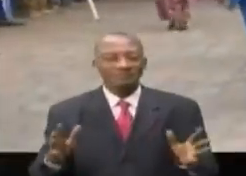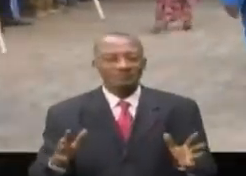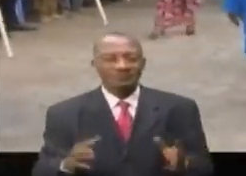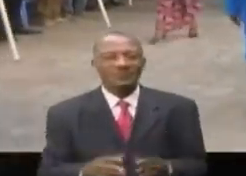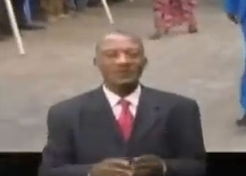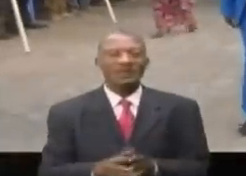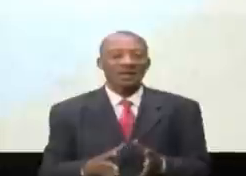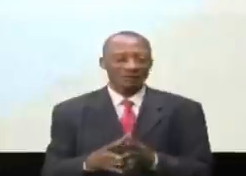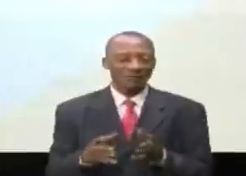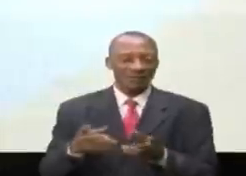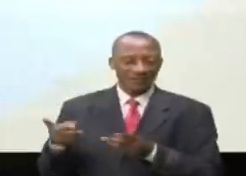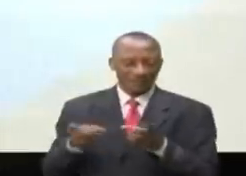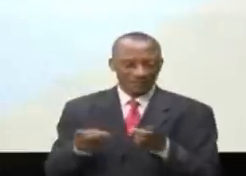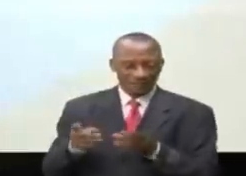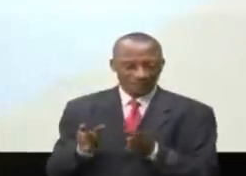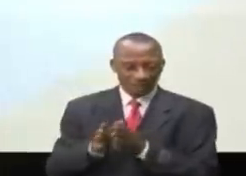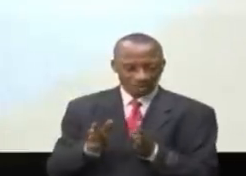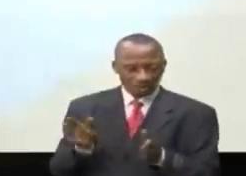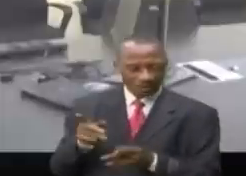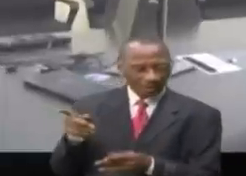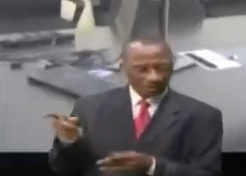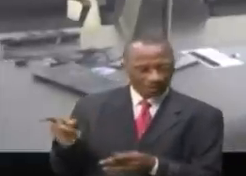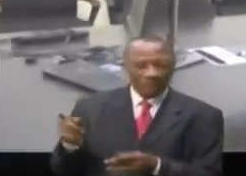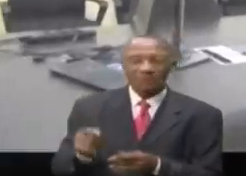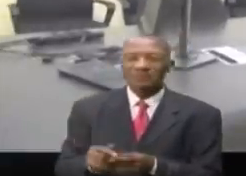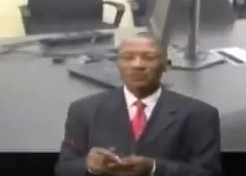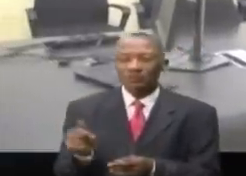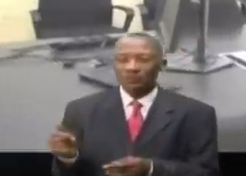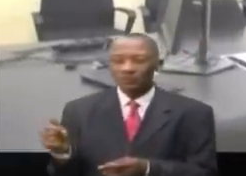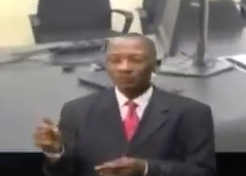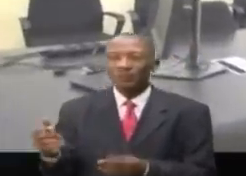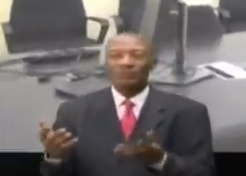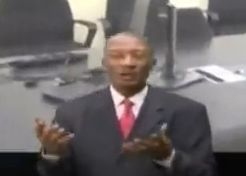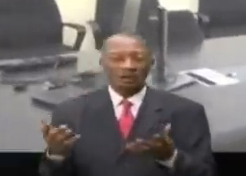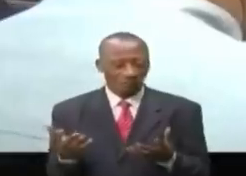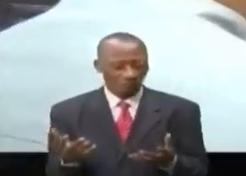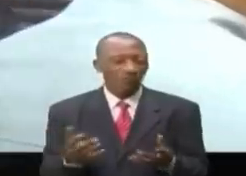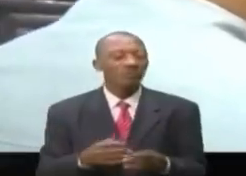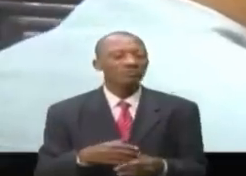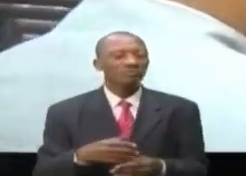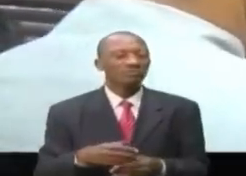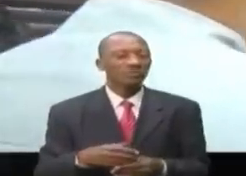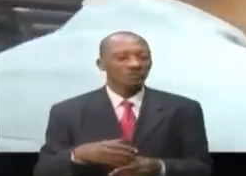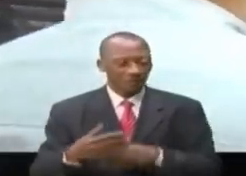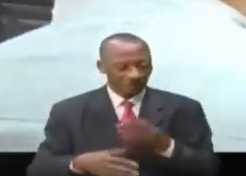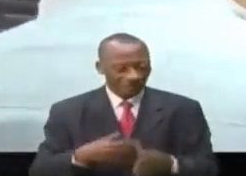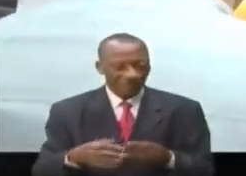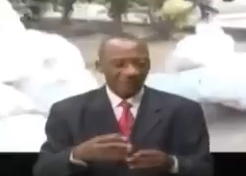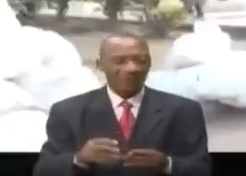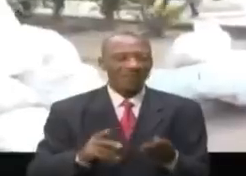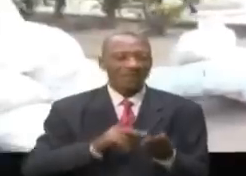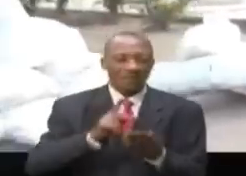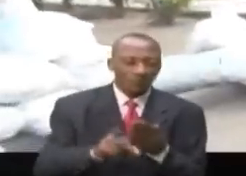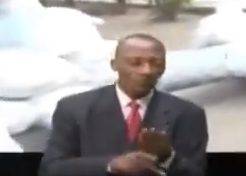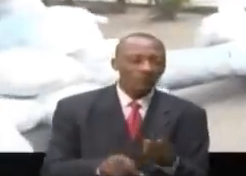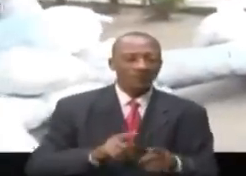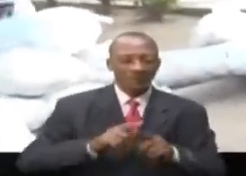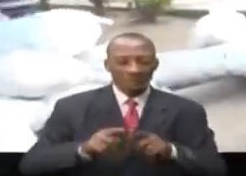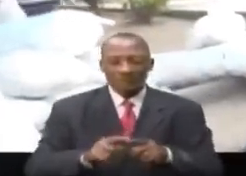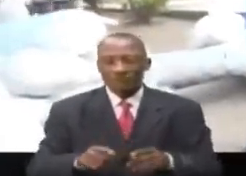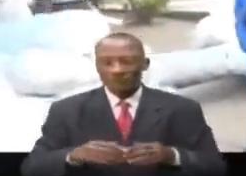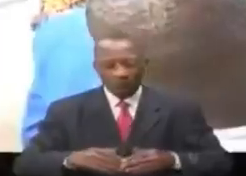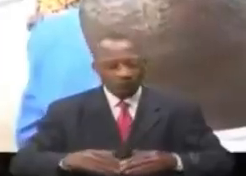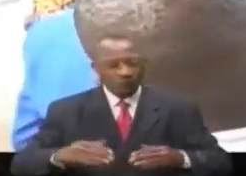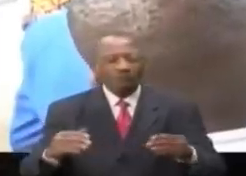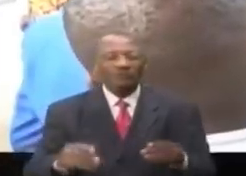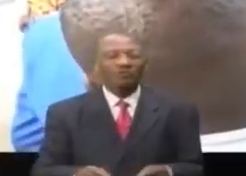directeur général de ce centre, a effectué une descente sur le lieu à Njili Sekomaf pour s'en rendre compte, et ce, avant la